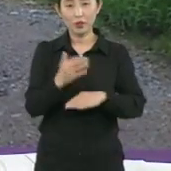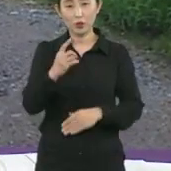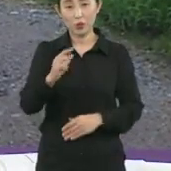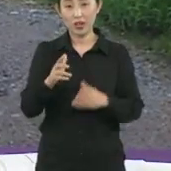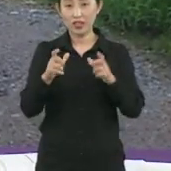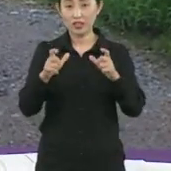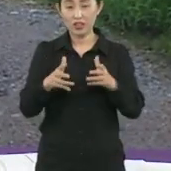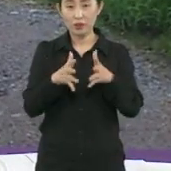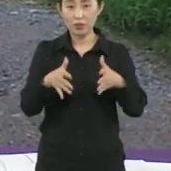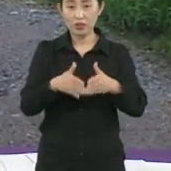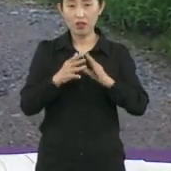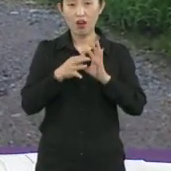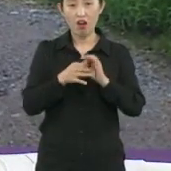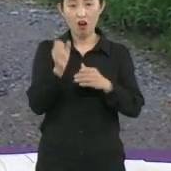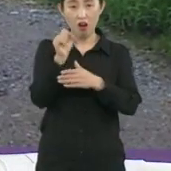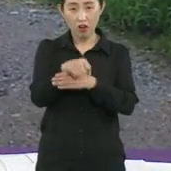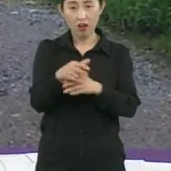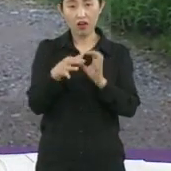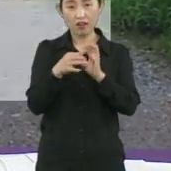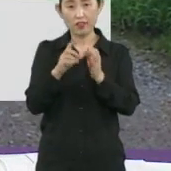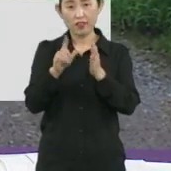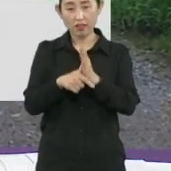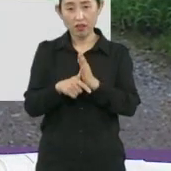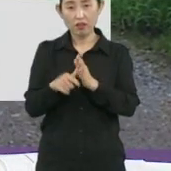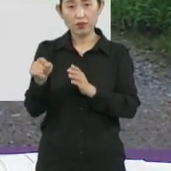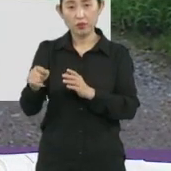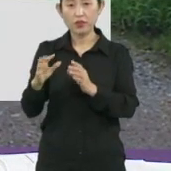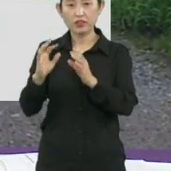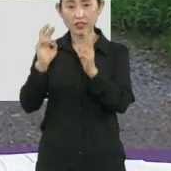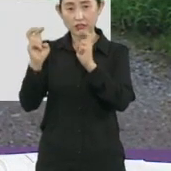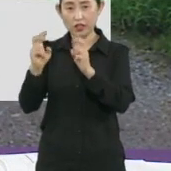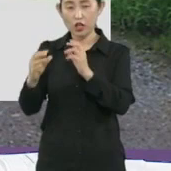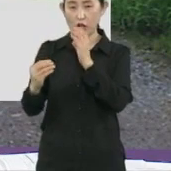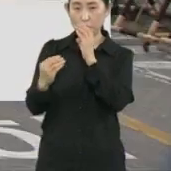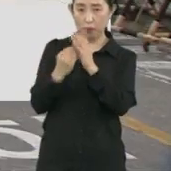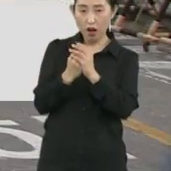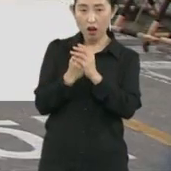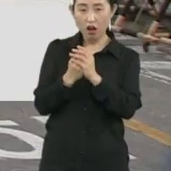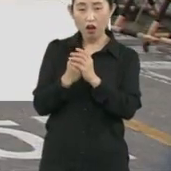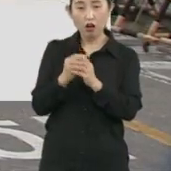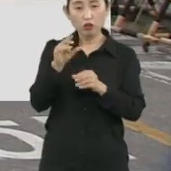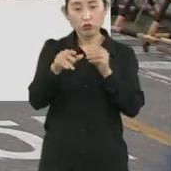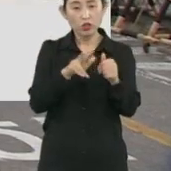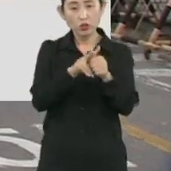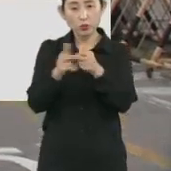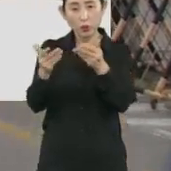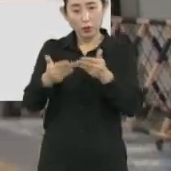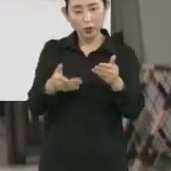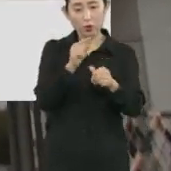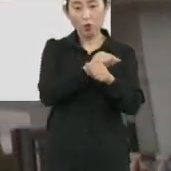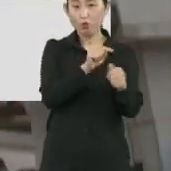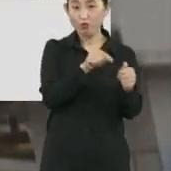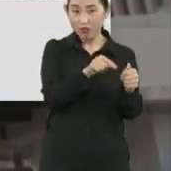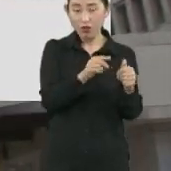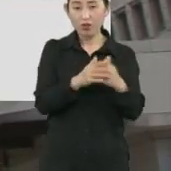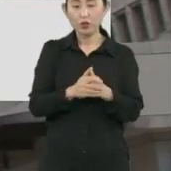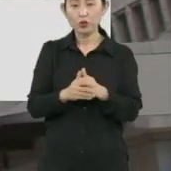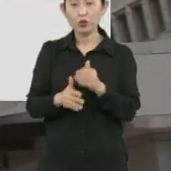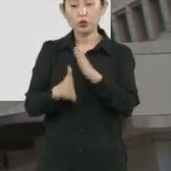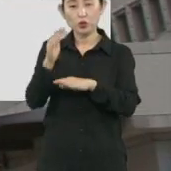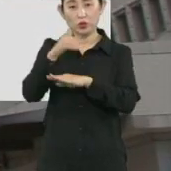대전 도안지구 개발 사업 인허가 과정에서 업자로부터 뇌물과 부동산 투자 정보 등을 받은 공무원과